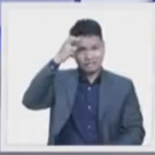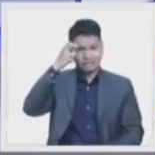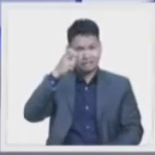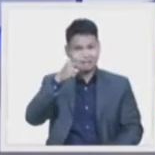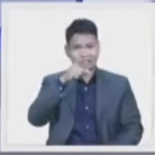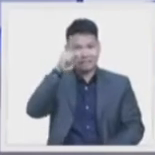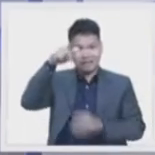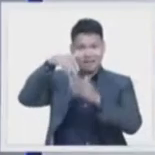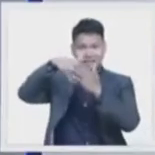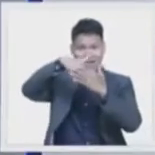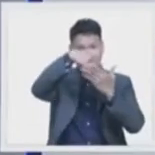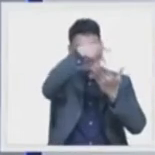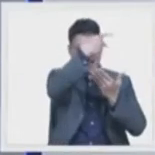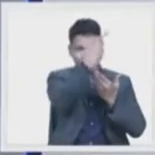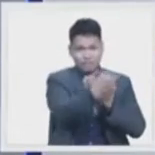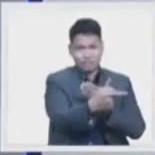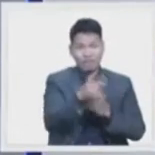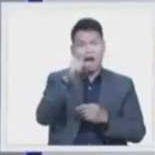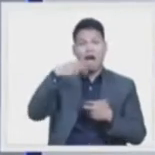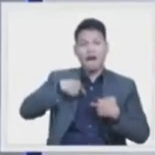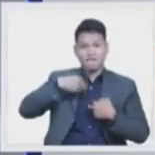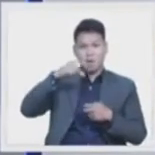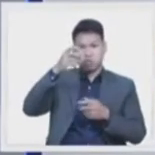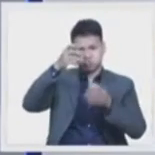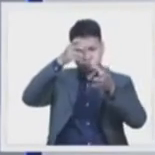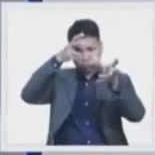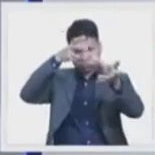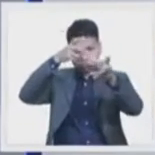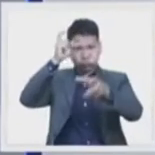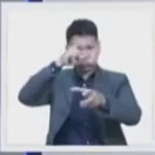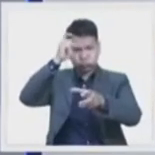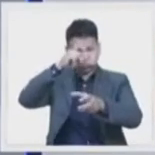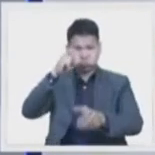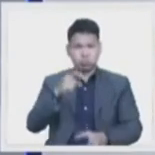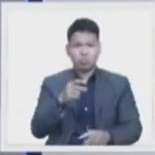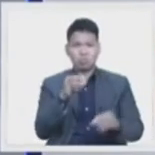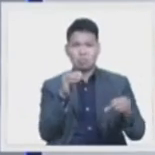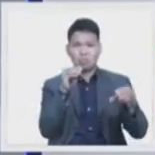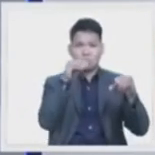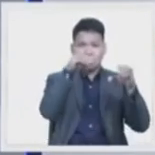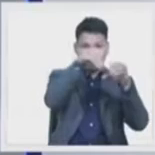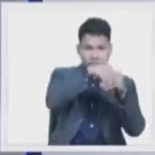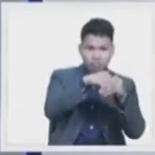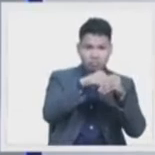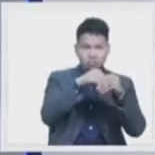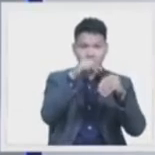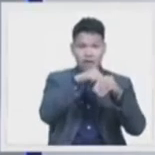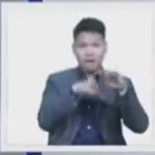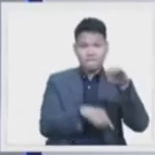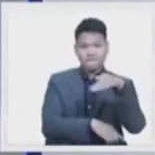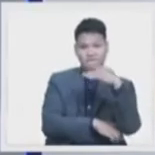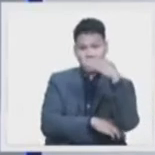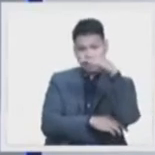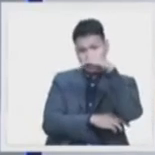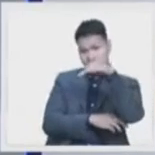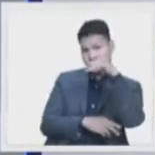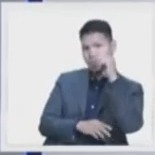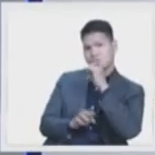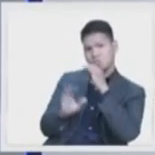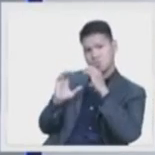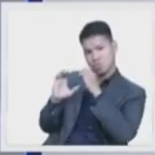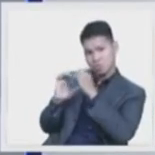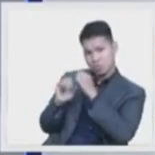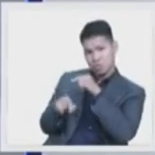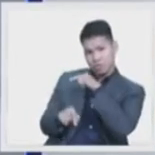biya siya sa langit, puno sa kaalam. Misulod siya sa serpente, nakikistorya sa babay, naamuse si